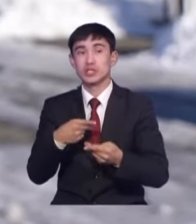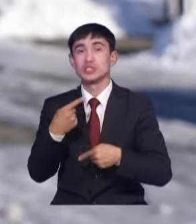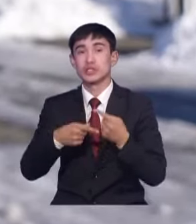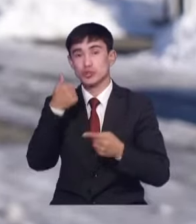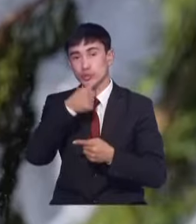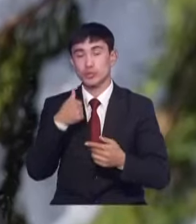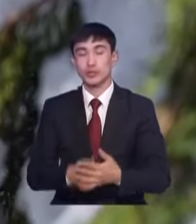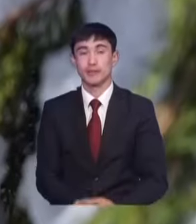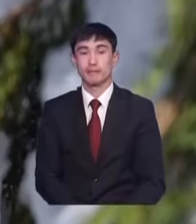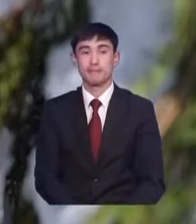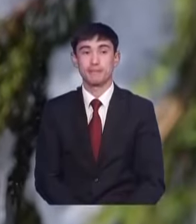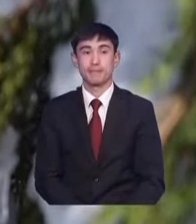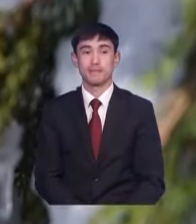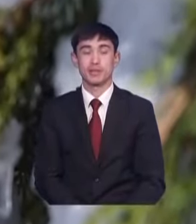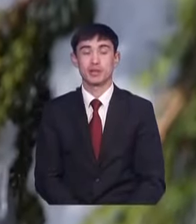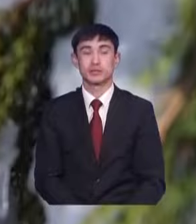следующем